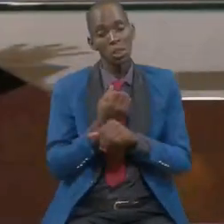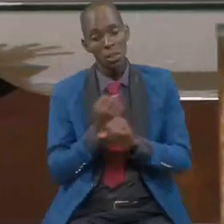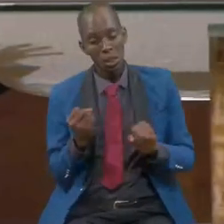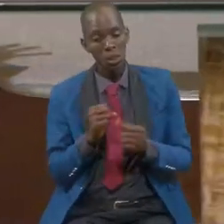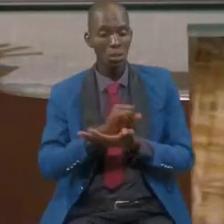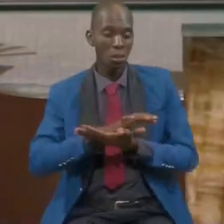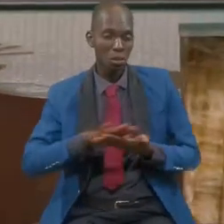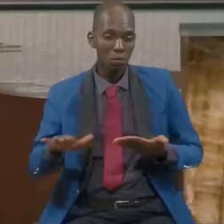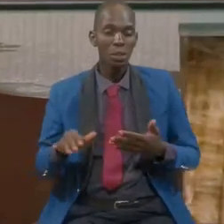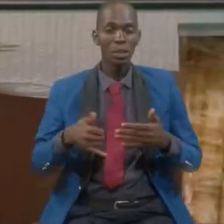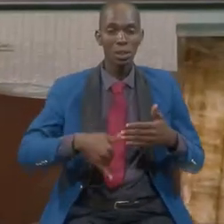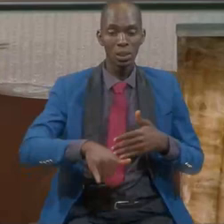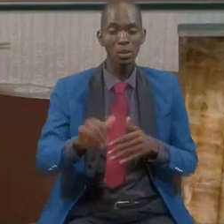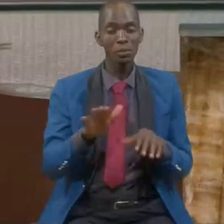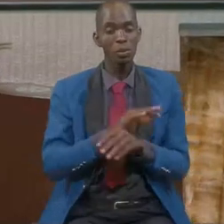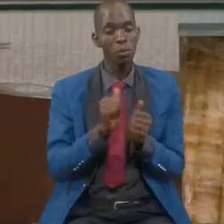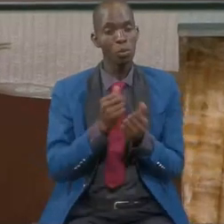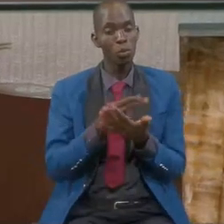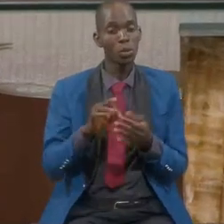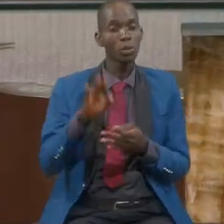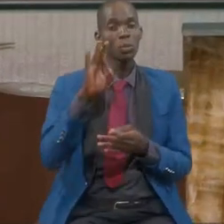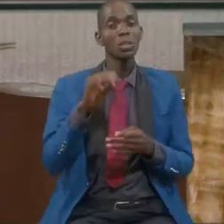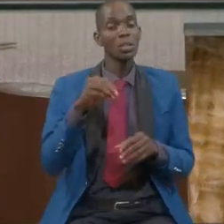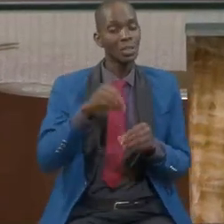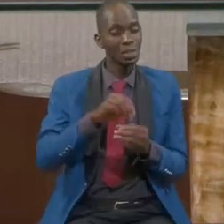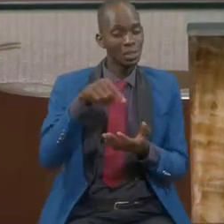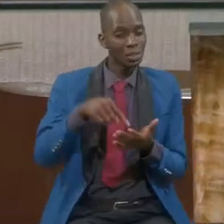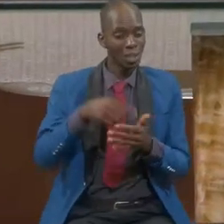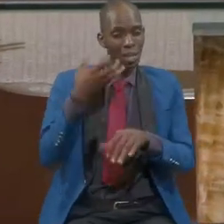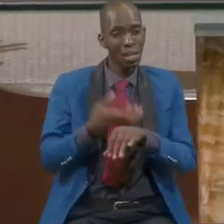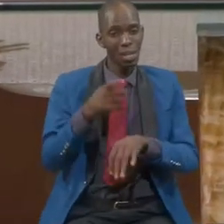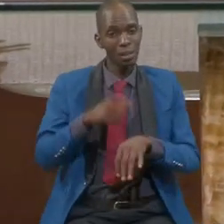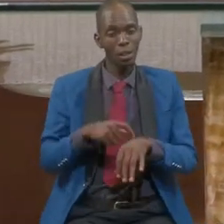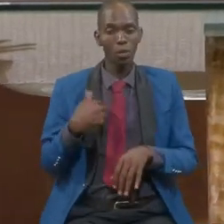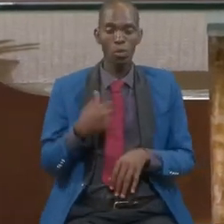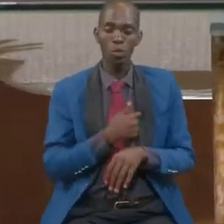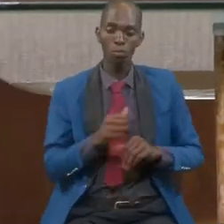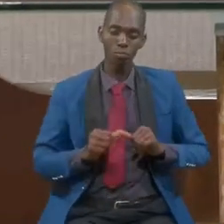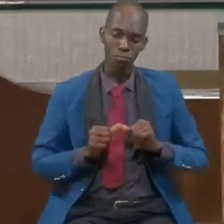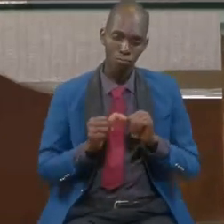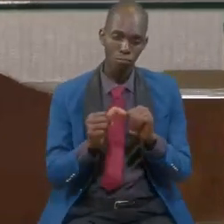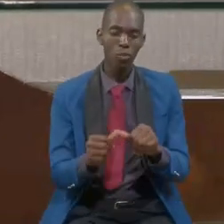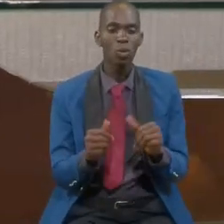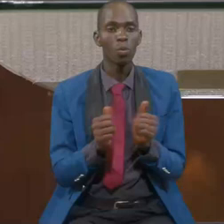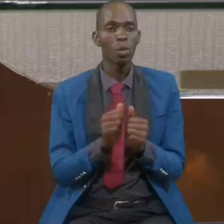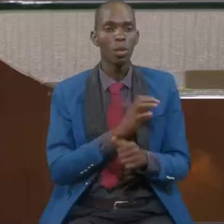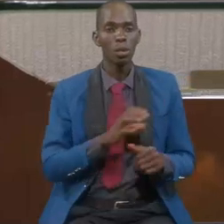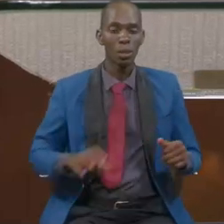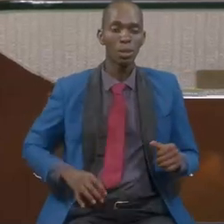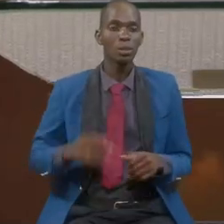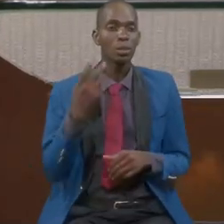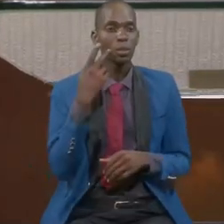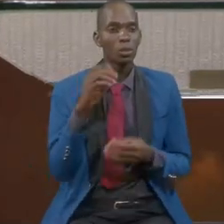l'Esprit de Dieu, nous, en temps En ces temps difficile, nous demeurons tel que Christ